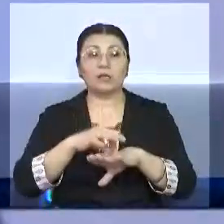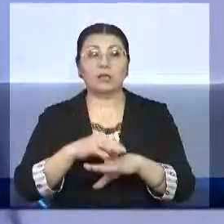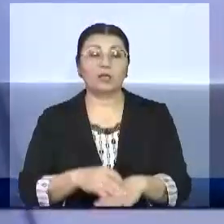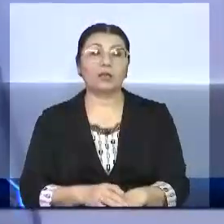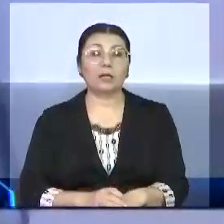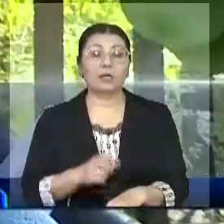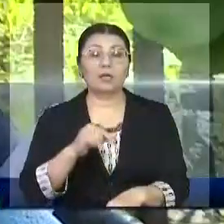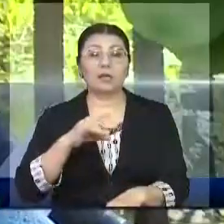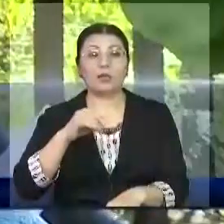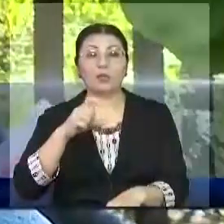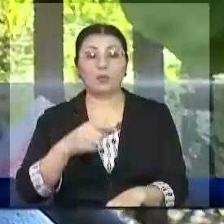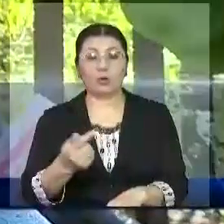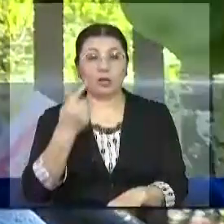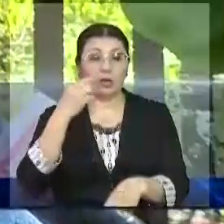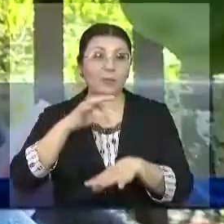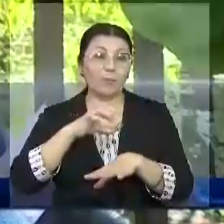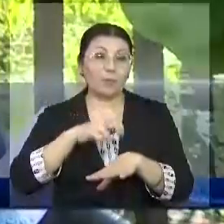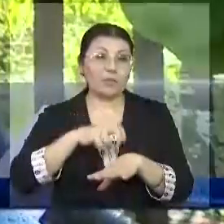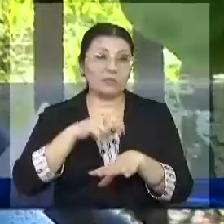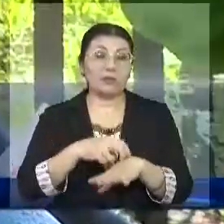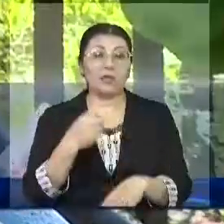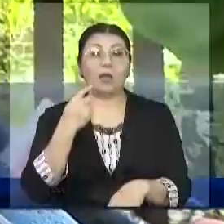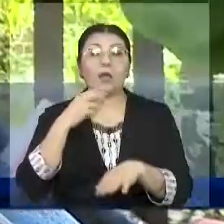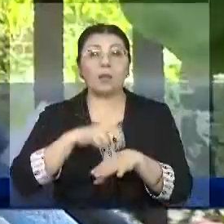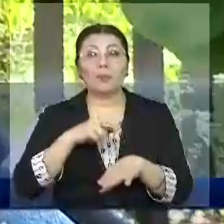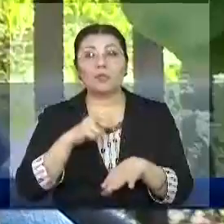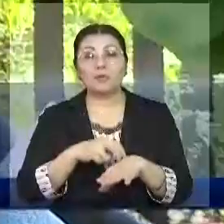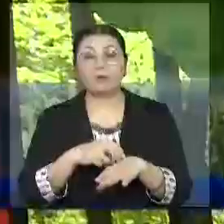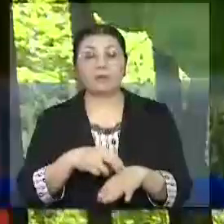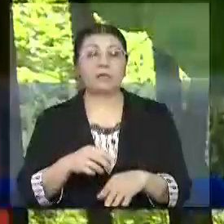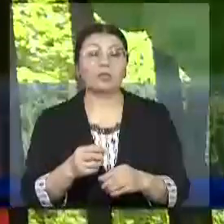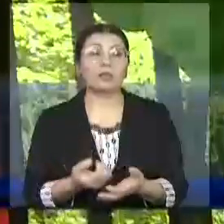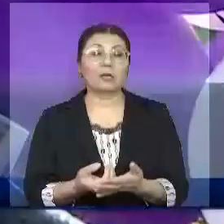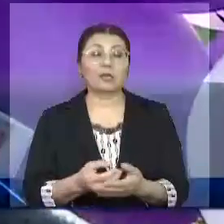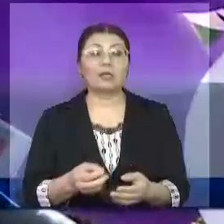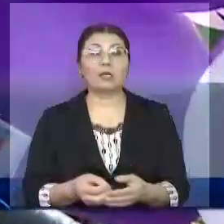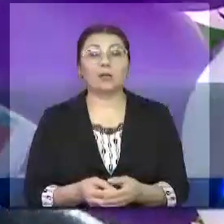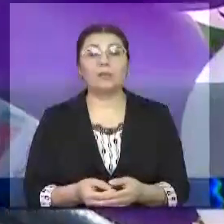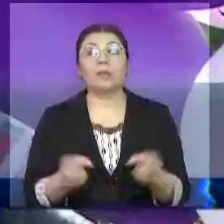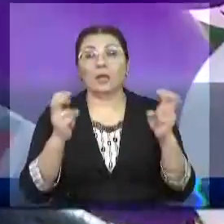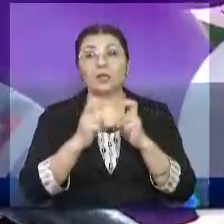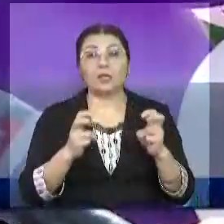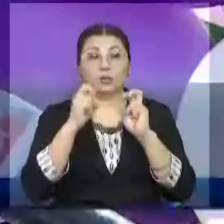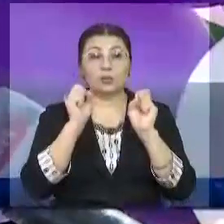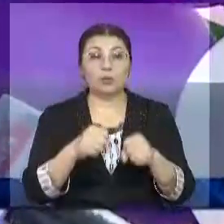Офтальмолог, хирург, окулист, стоматолог, психолог, невропатологтан өтеді. Көзін